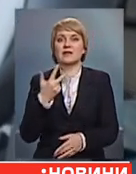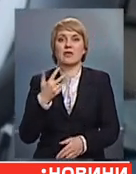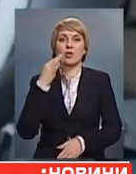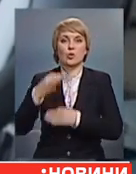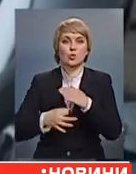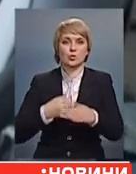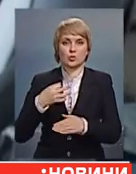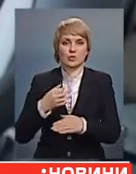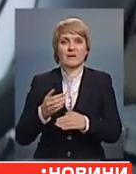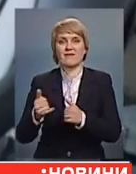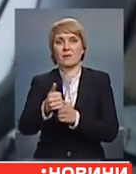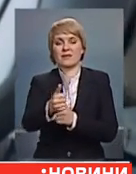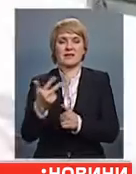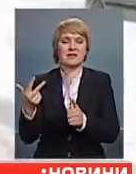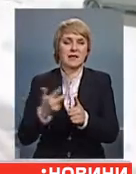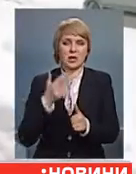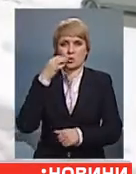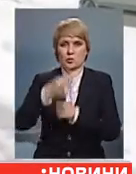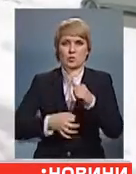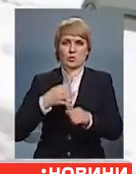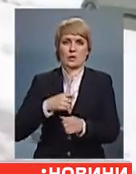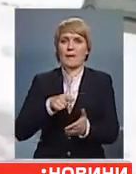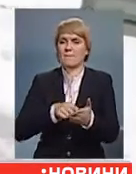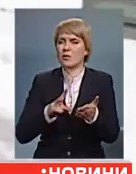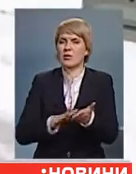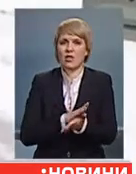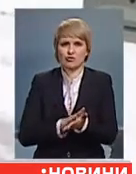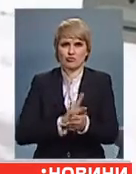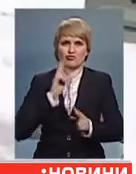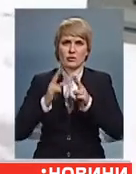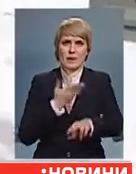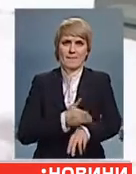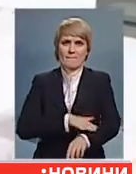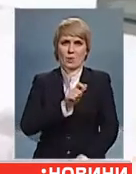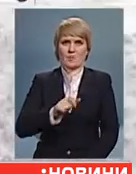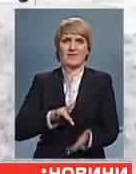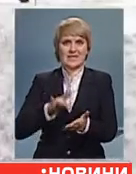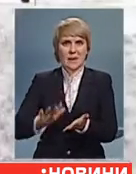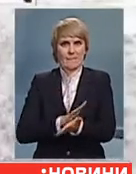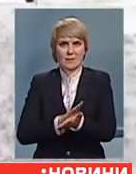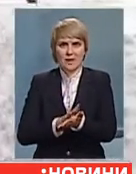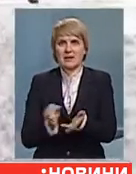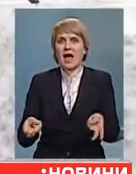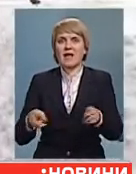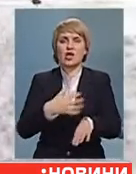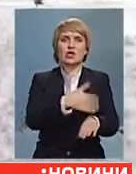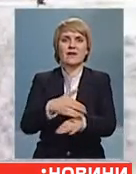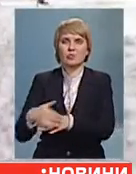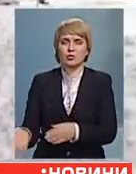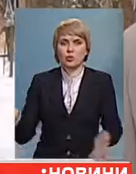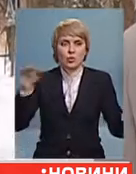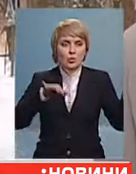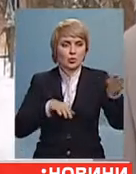сутки, які впереді стоять. Треті сутки. Місто не чищене, скаржаться полтавці. У центрі прибрали, а от нарешті вулиць –